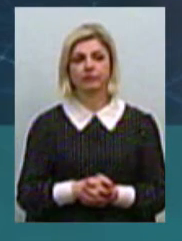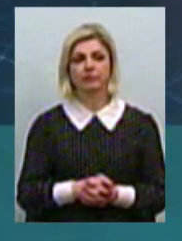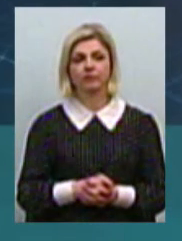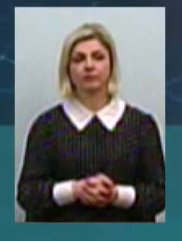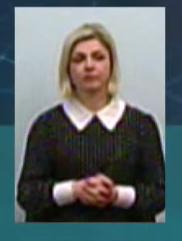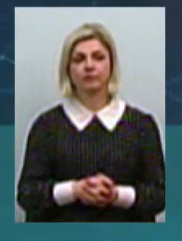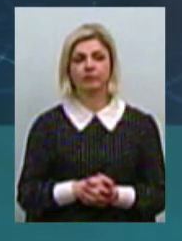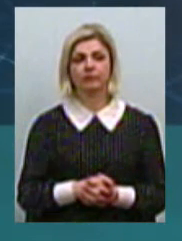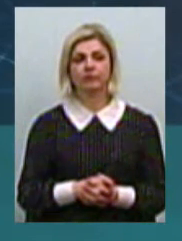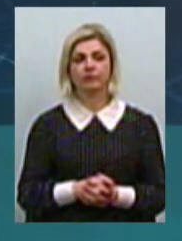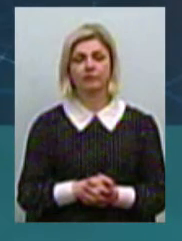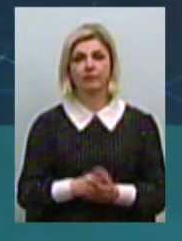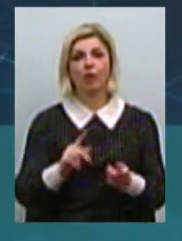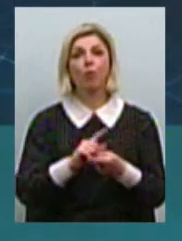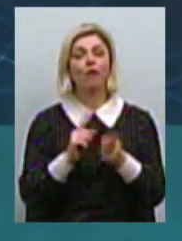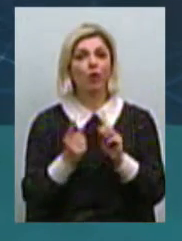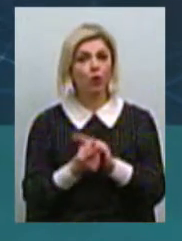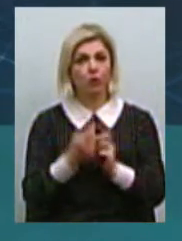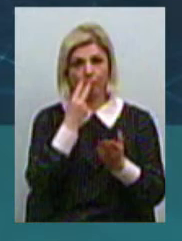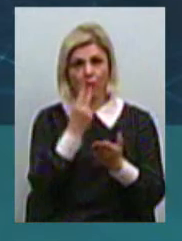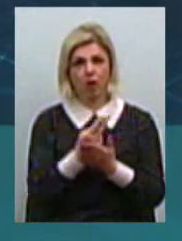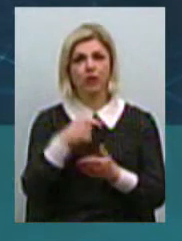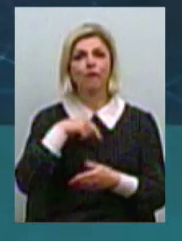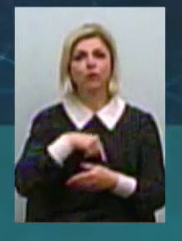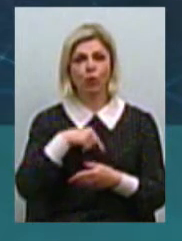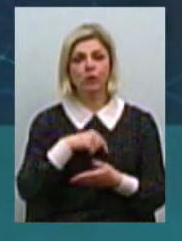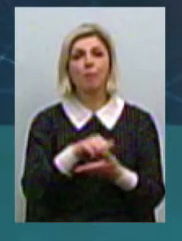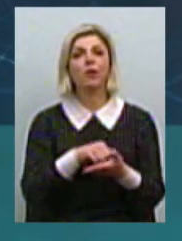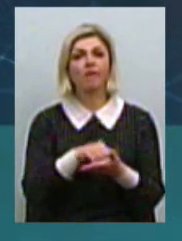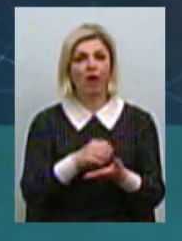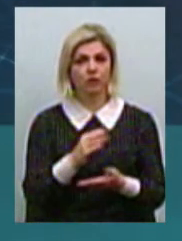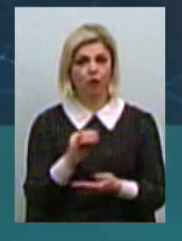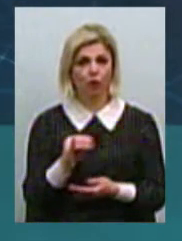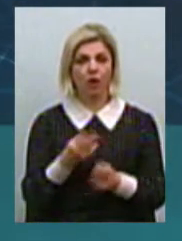поворот, показати внутрішню мотивацію. Тобто це